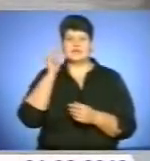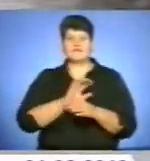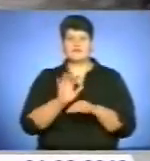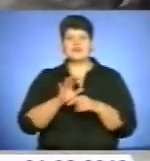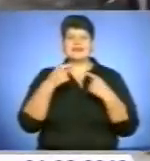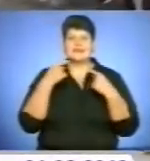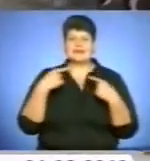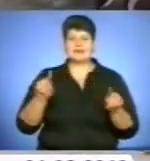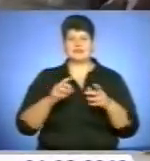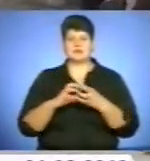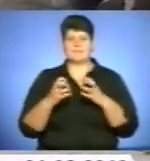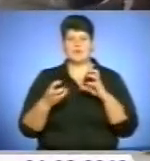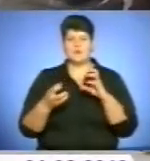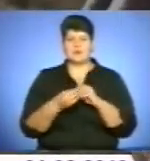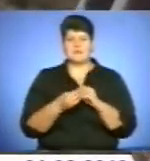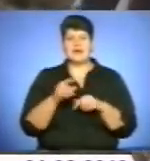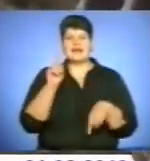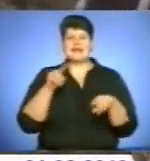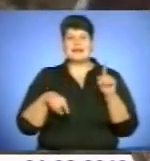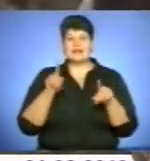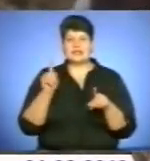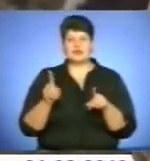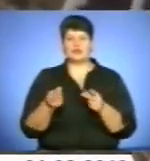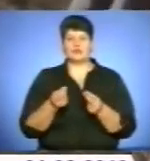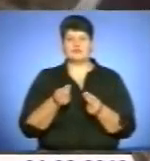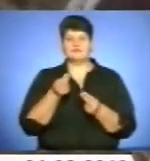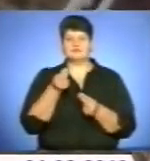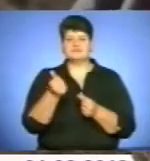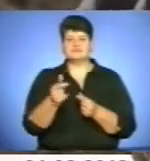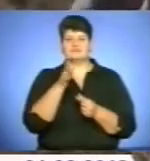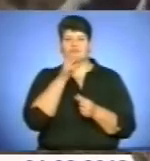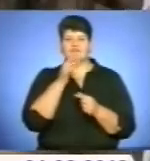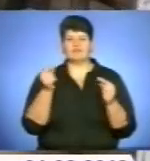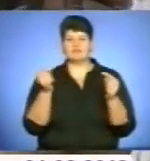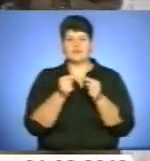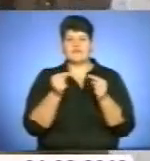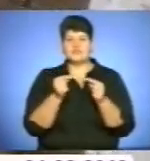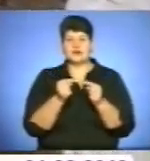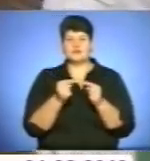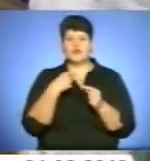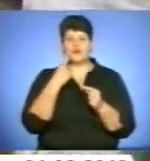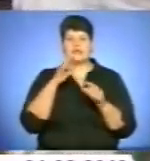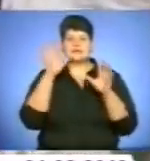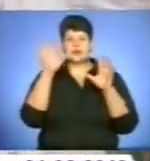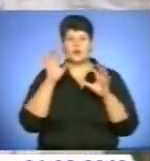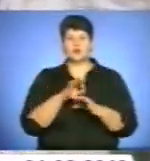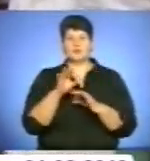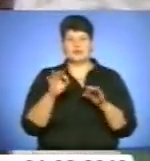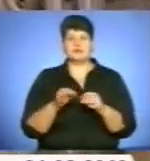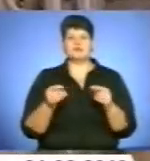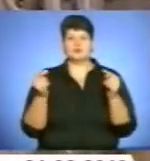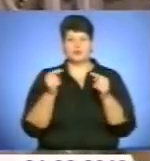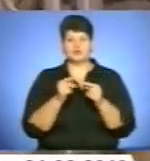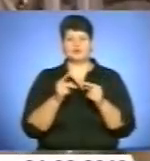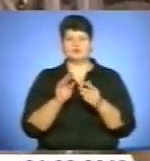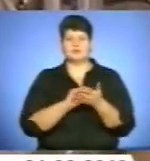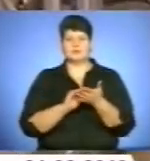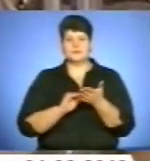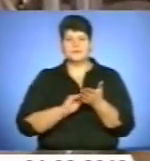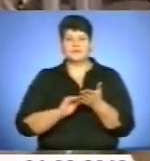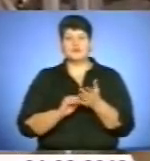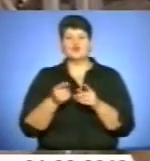проблема. Торгівельні мережі рідко розраховуються вчасно. Микола Азаров обіцяє, новий законопроект врегулює і ці відносини. Однак чому